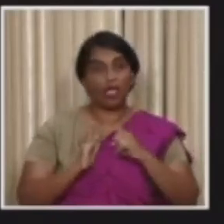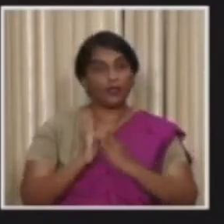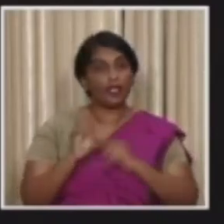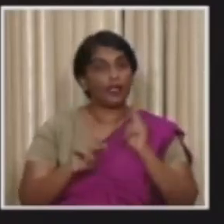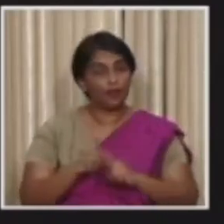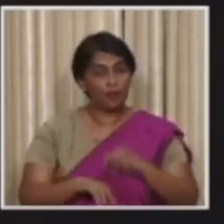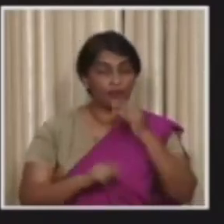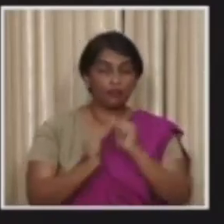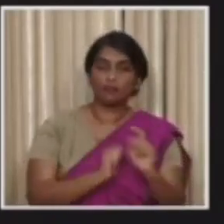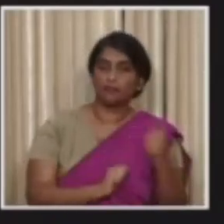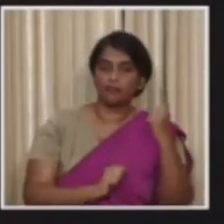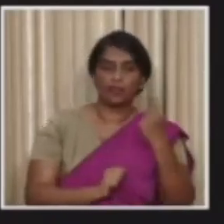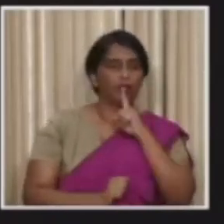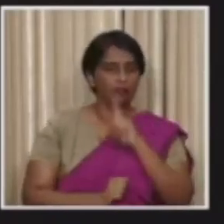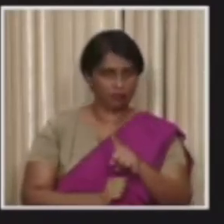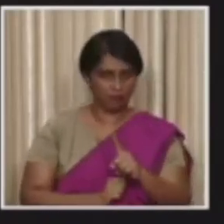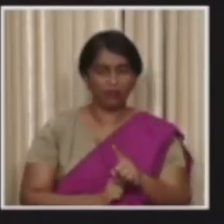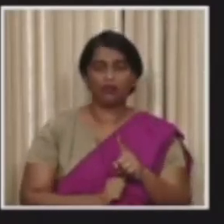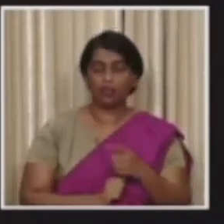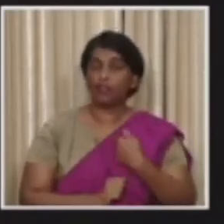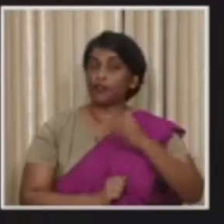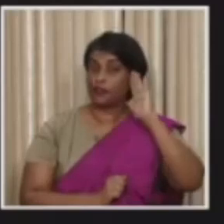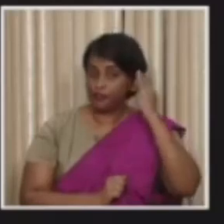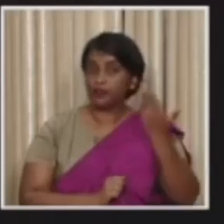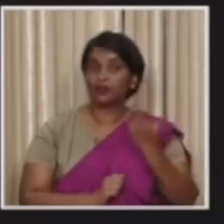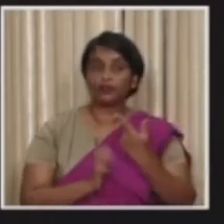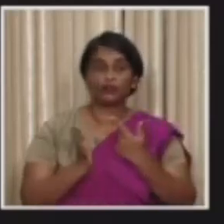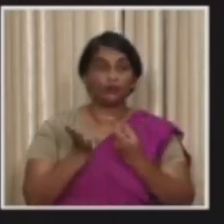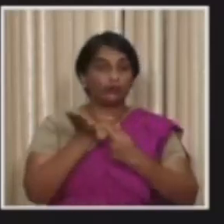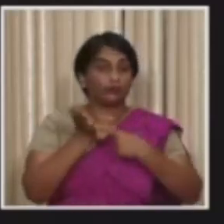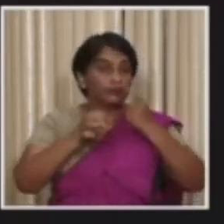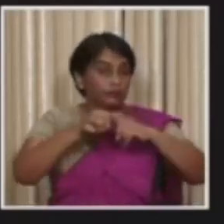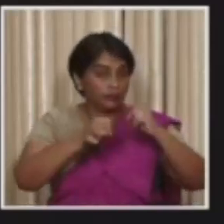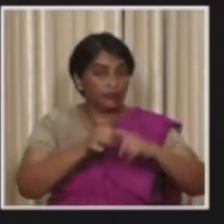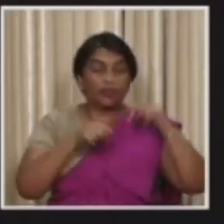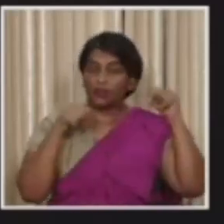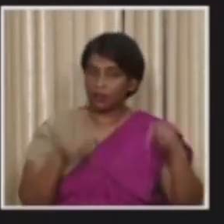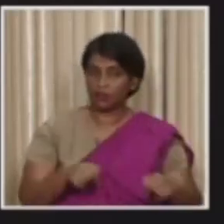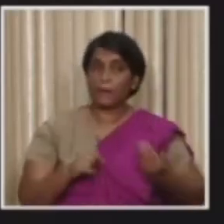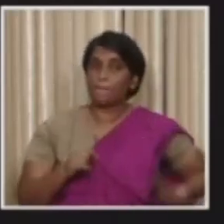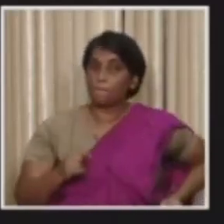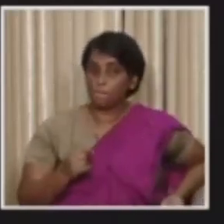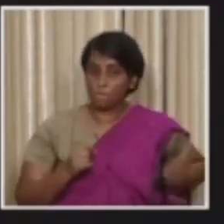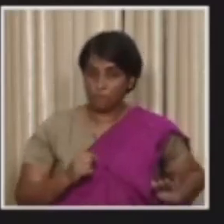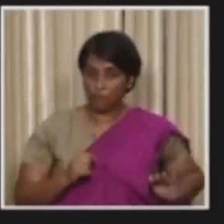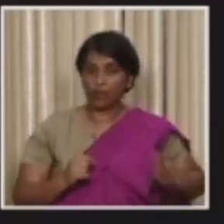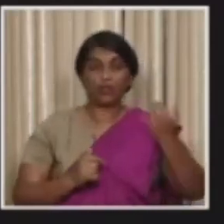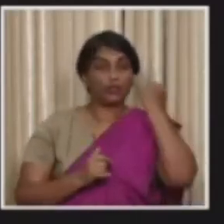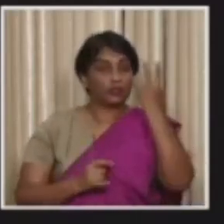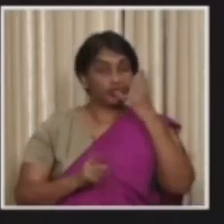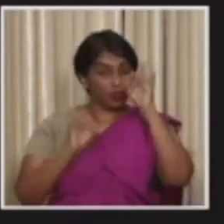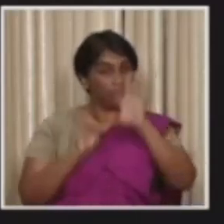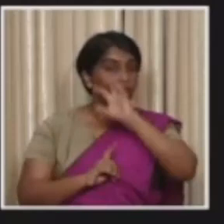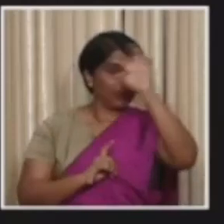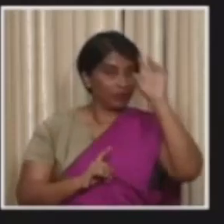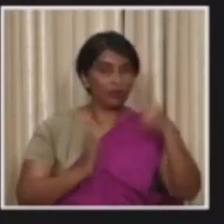තමාර දේවල් කරන්න කියලා තියෙන්නේ. විශේෂයෙන්ම ප්‍රසම්පාදනයේදී අද බංග්ලාදේශය, සිංගප්පූරුව වගේ රටවල්